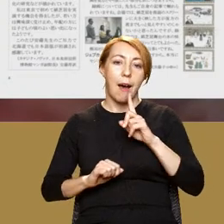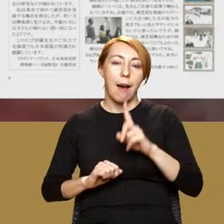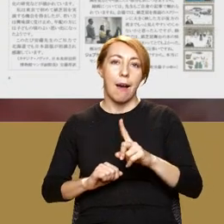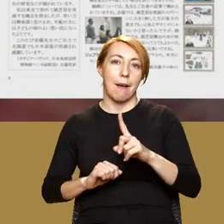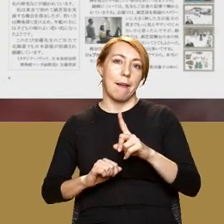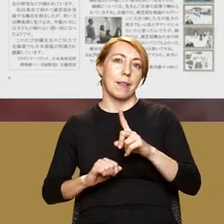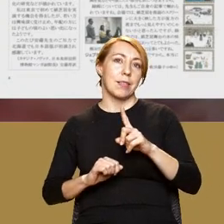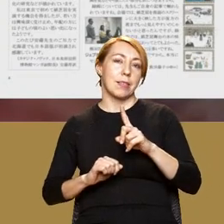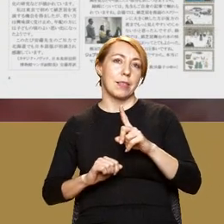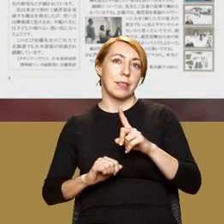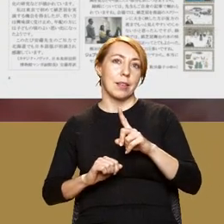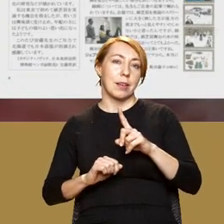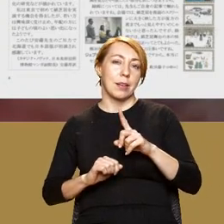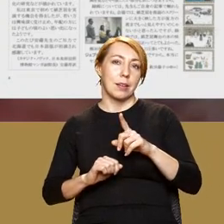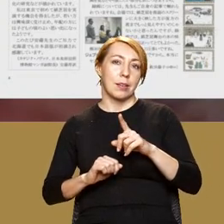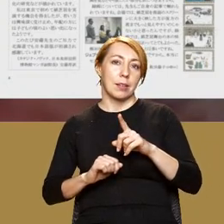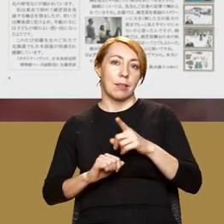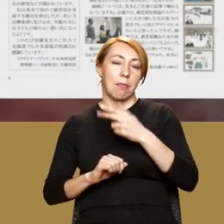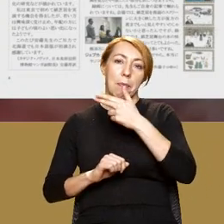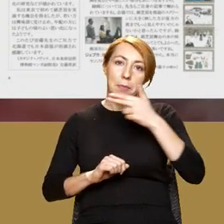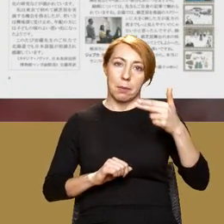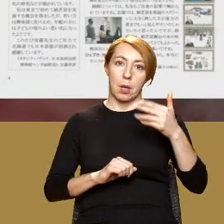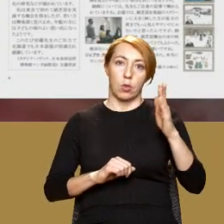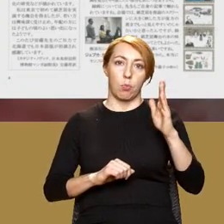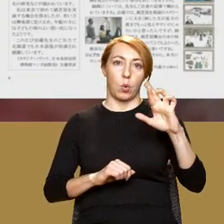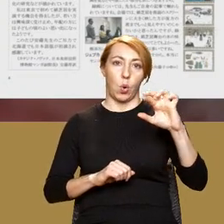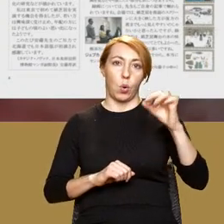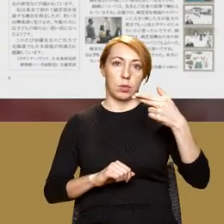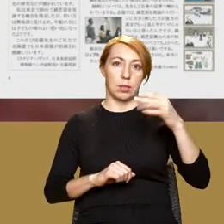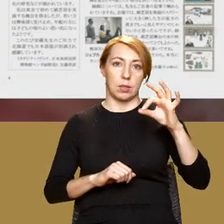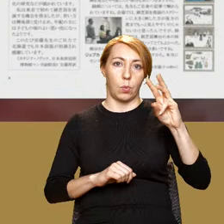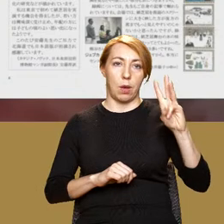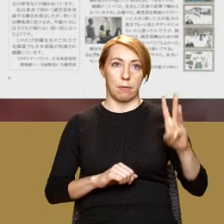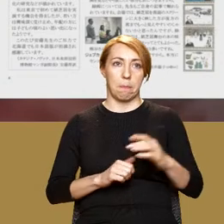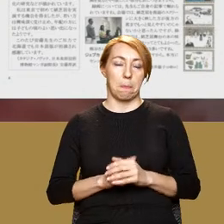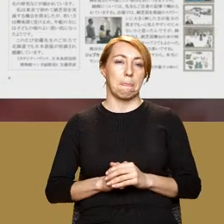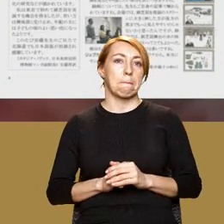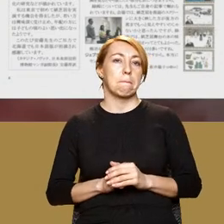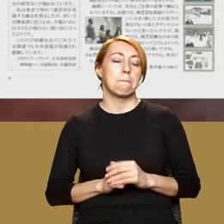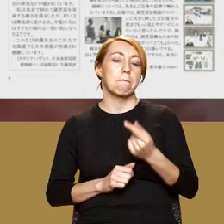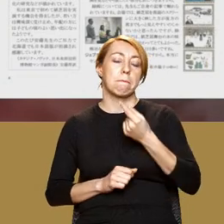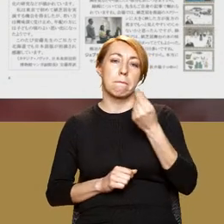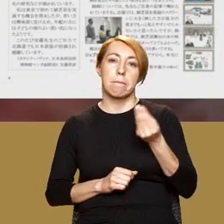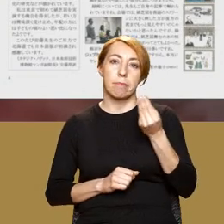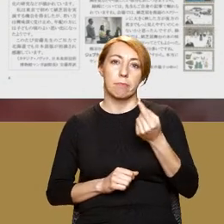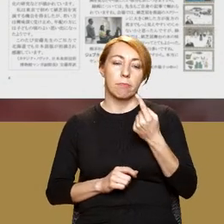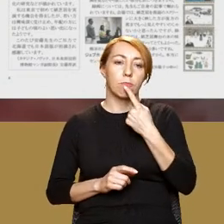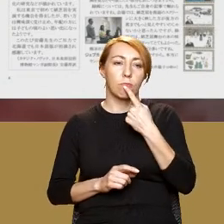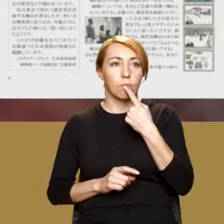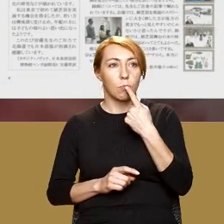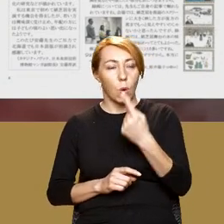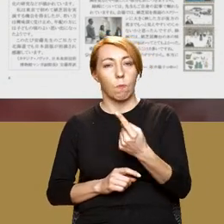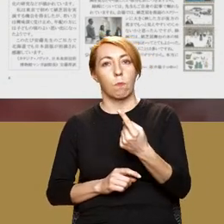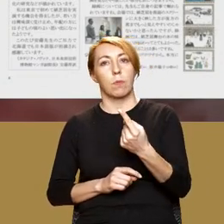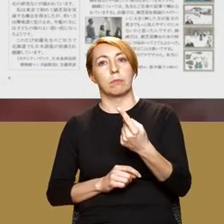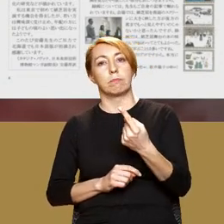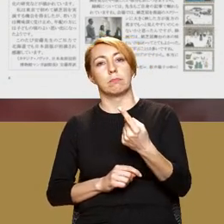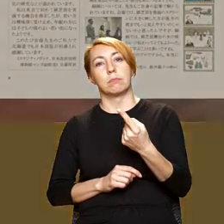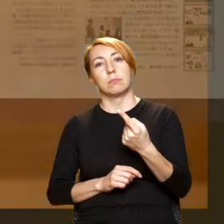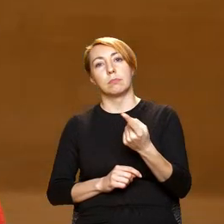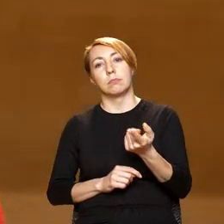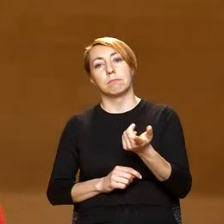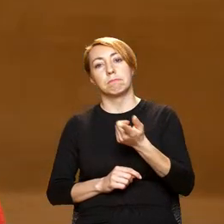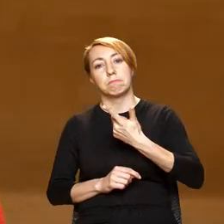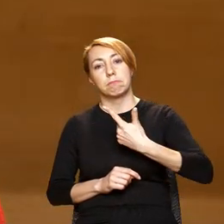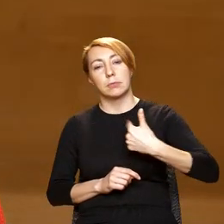takiej wersji o Bronisławie Piłsudskim. Ja jeszcze tylko dodam, że również